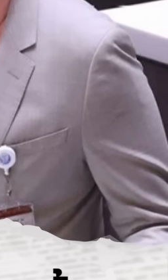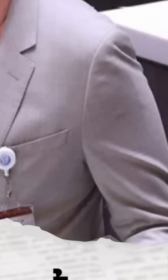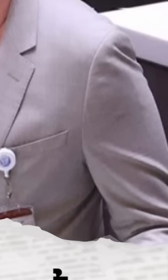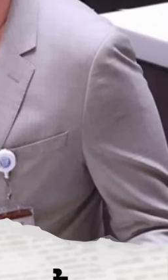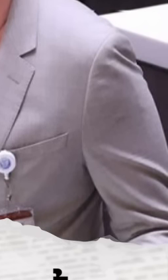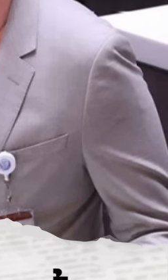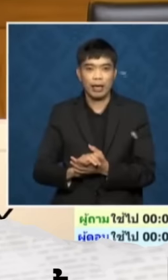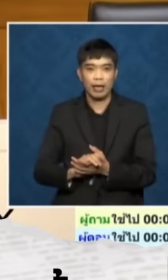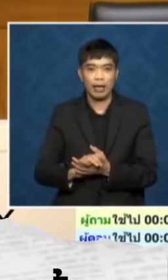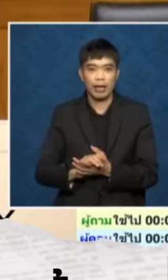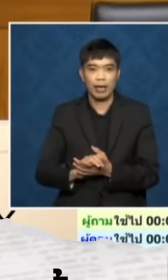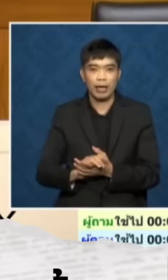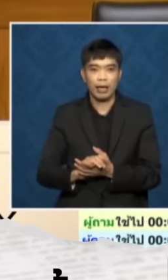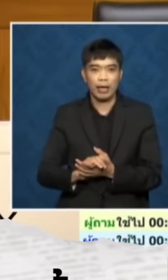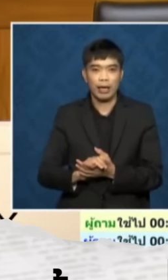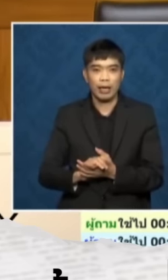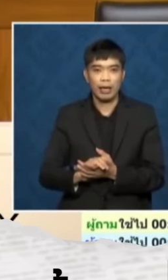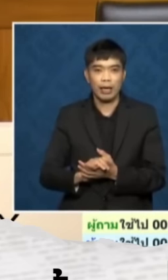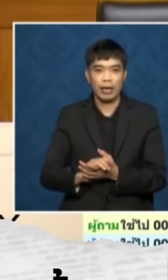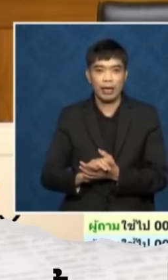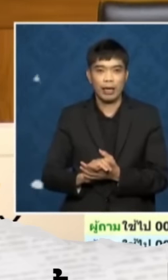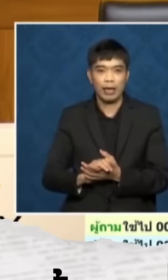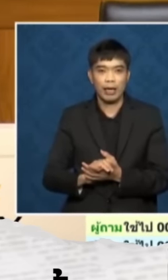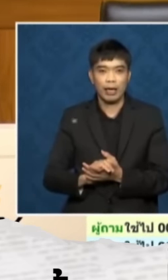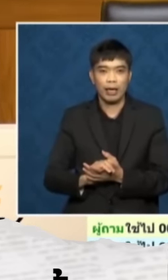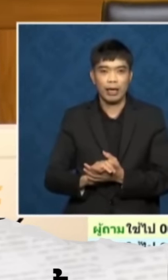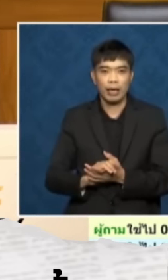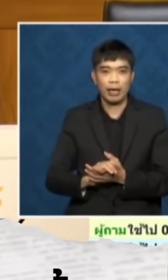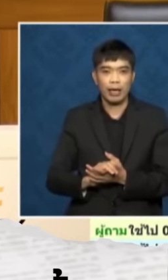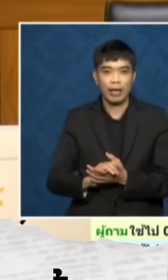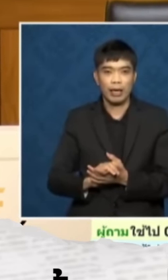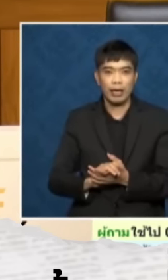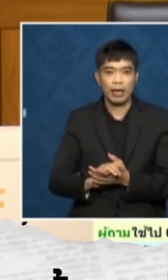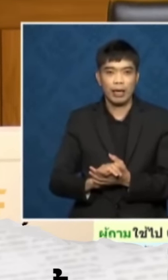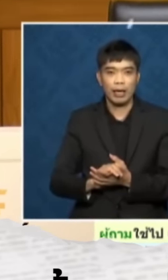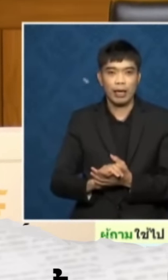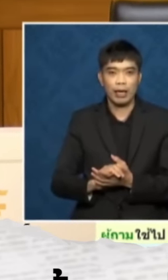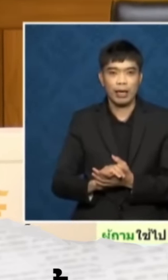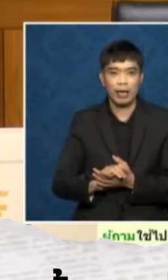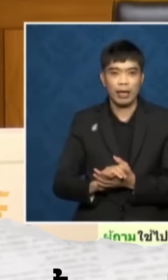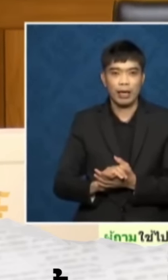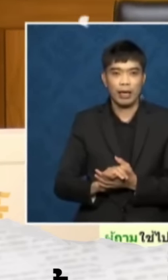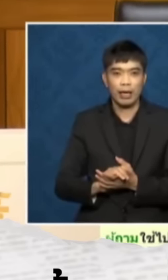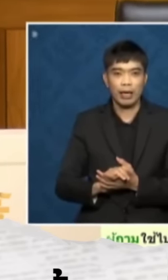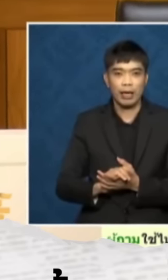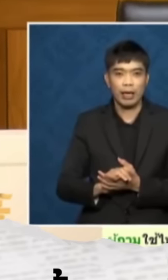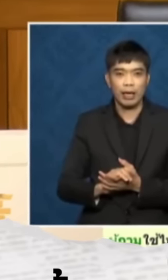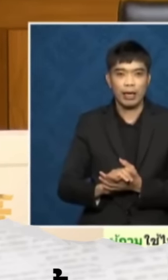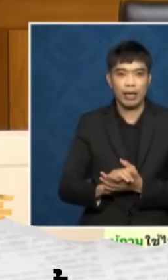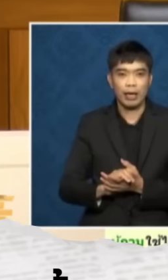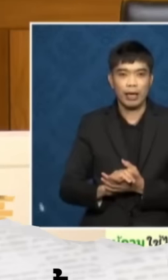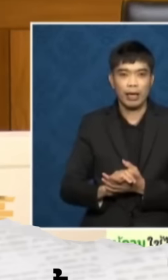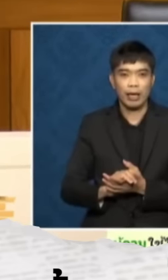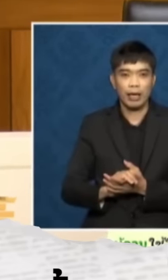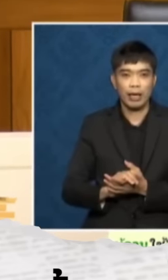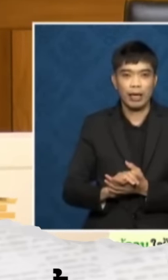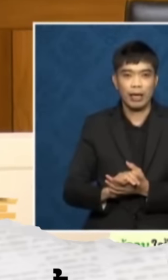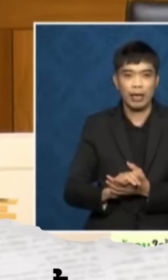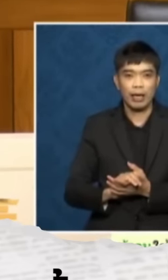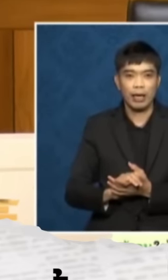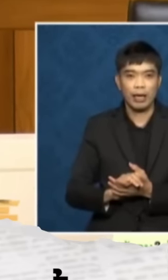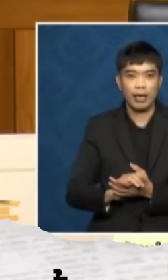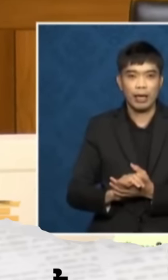าค่ะมอบให้นายทวีสอดส่องรัฐมนตรีว่าการกระทรวงยุติธรรมเนี่ยมาตอบซึ่งก่อนที่นายรังสิมันนะจะถามกระทู้ส.ส.เพื่อไท